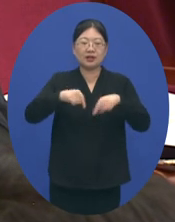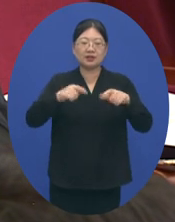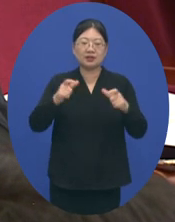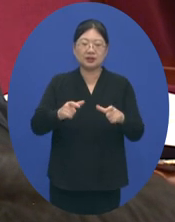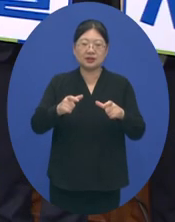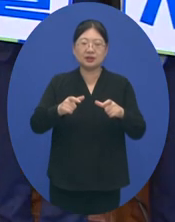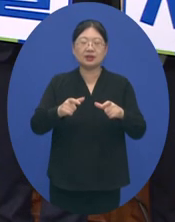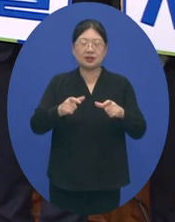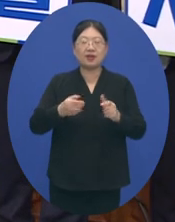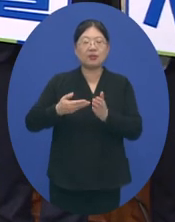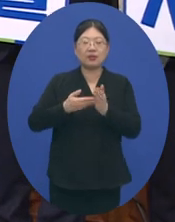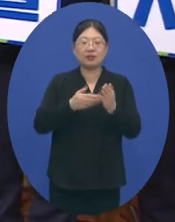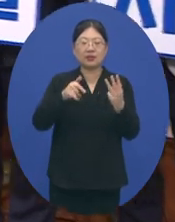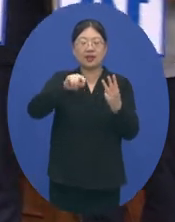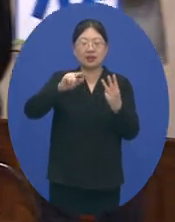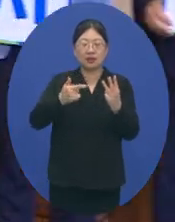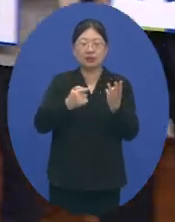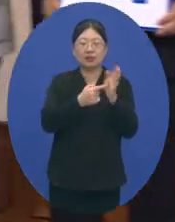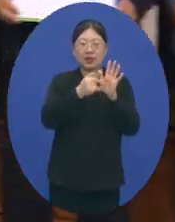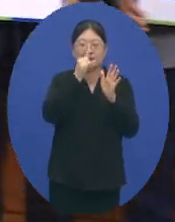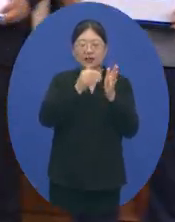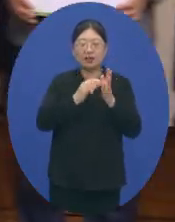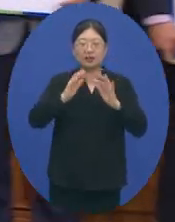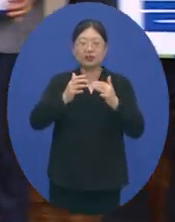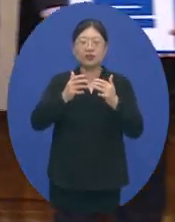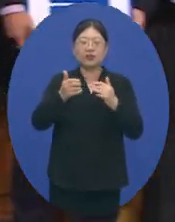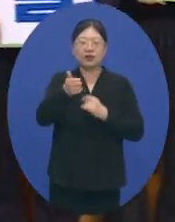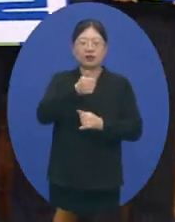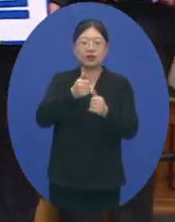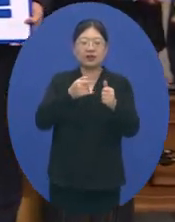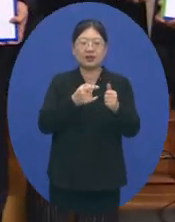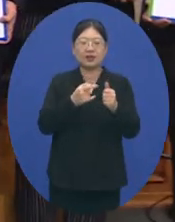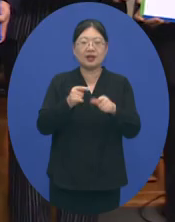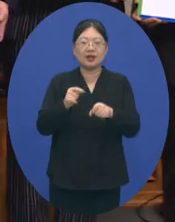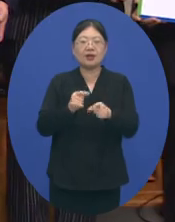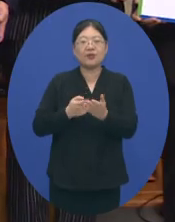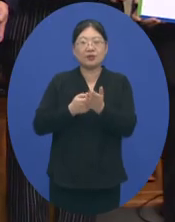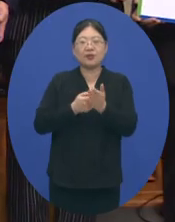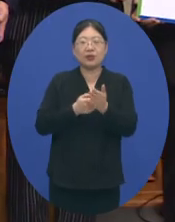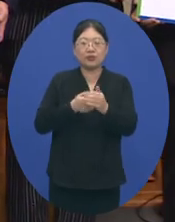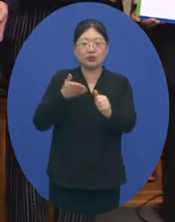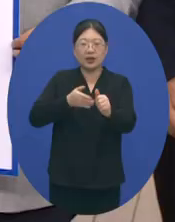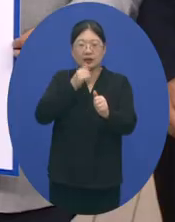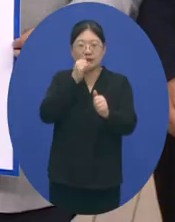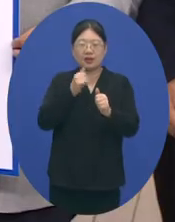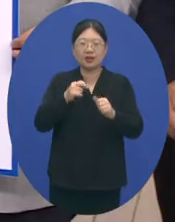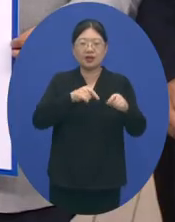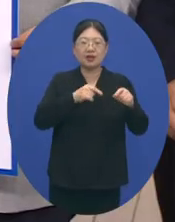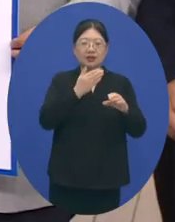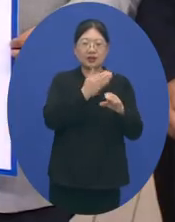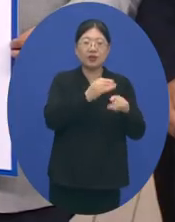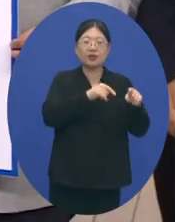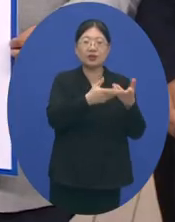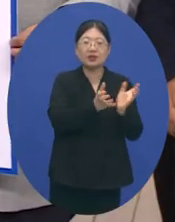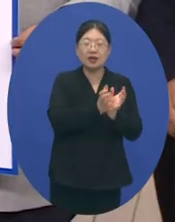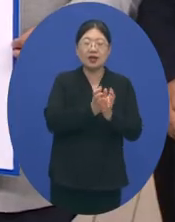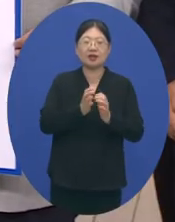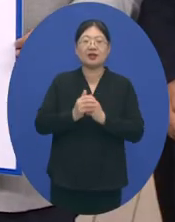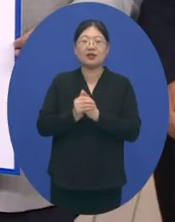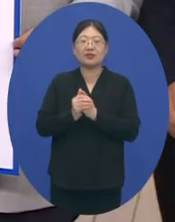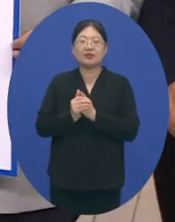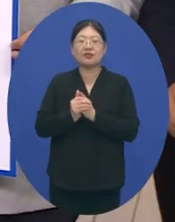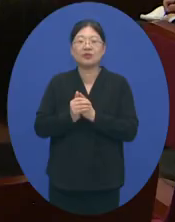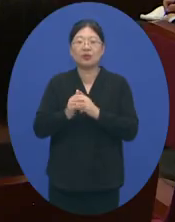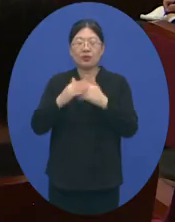3건이 발의된 상태였는데 국회의원들에게 조속한 입법을 요청했습니다. 정당과 지역을 떠나 의원들은 경기 북부의 풍부한